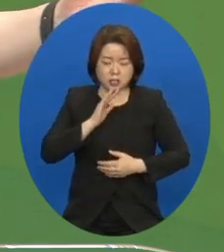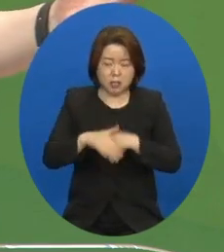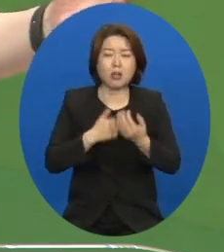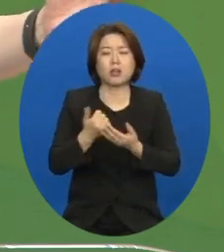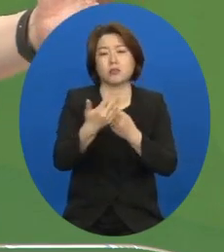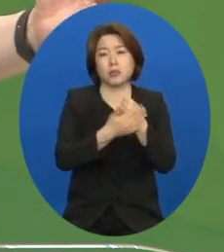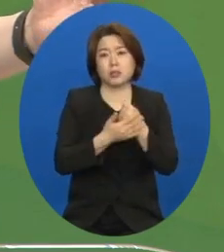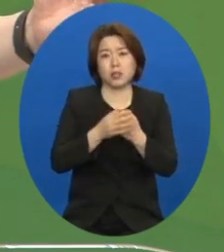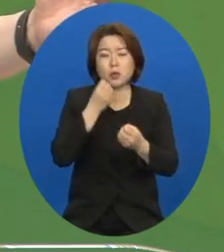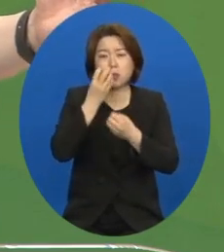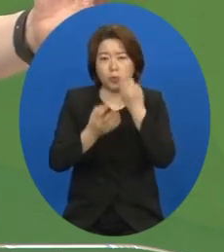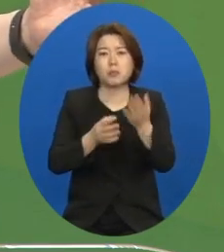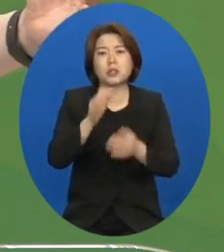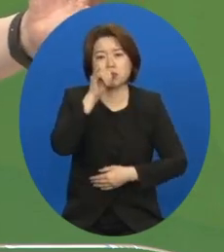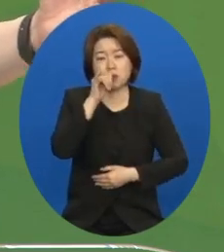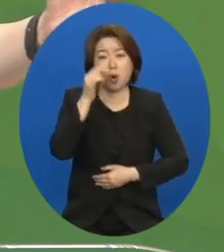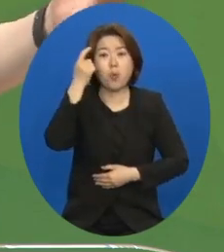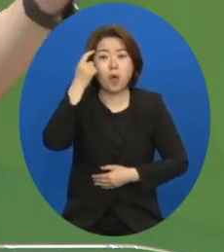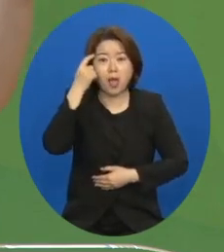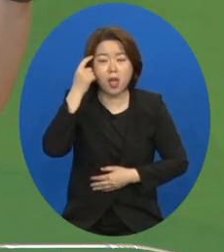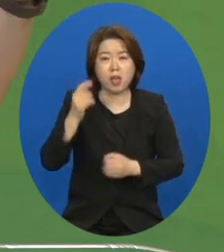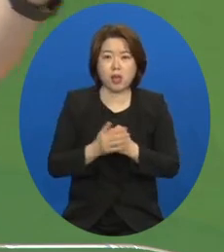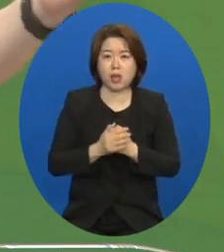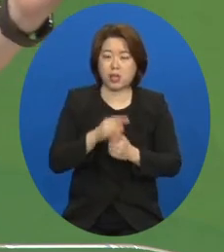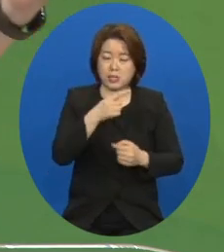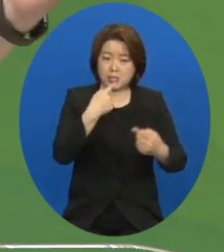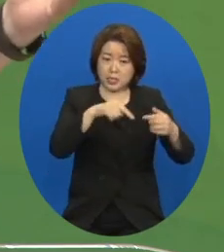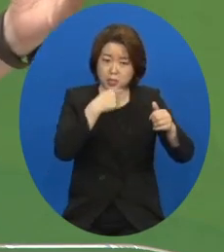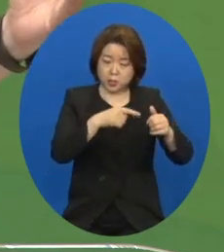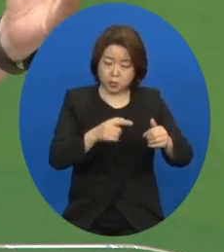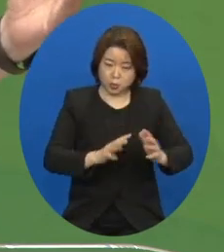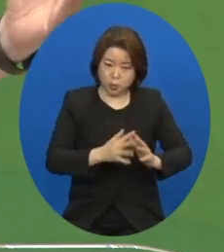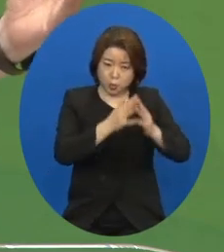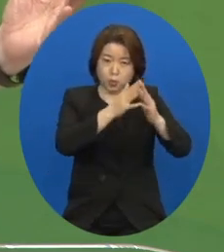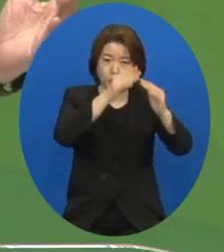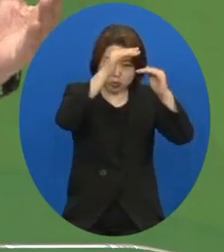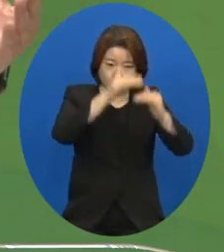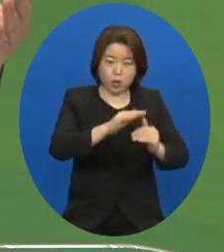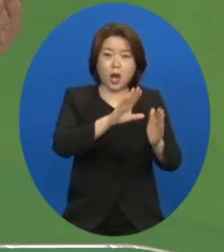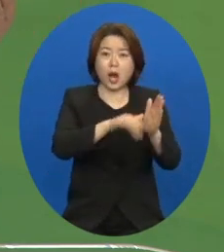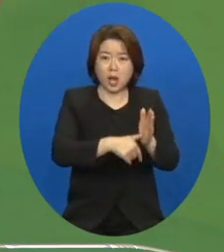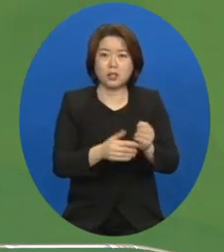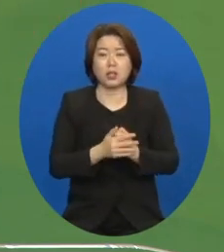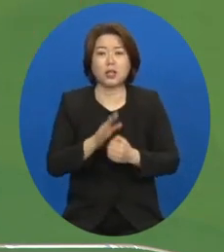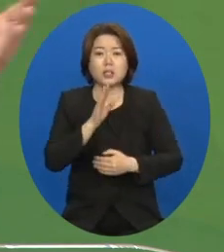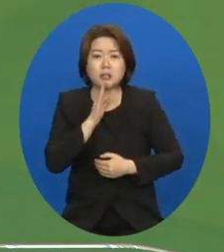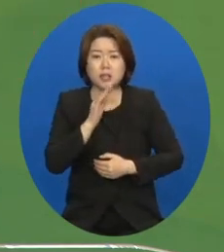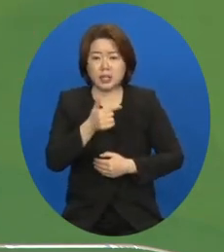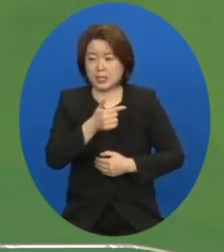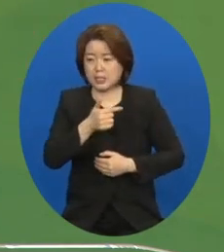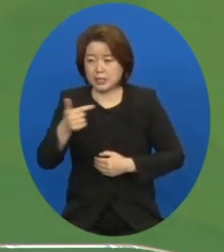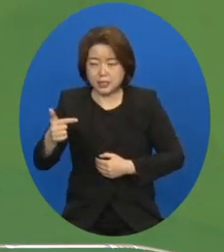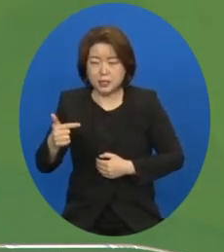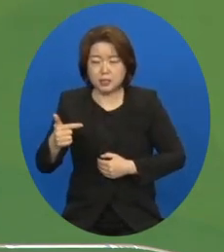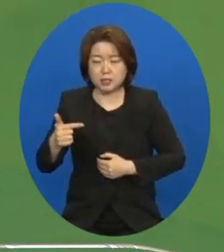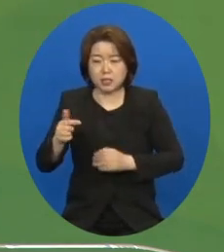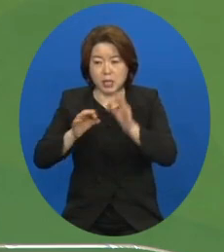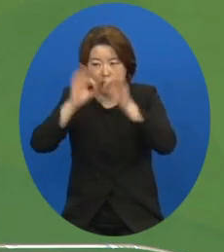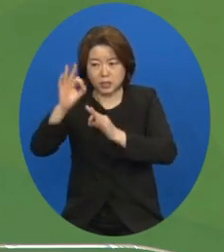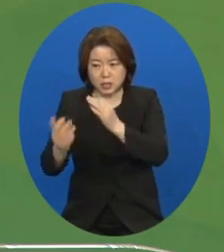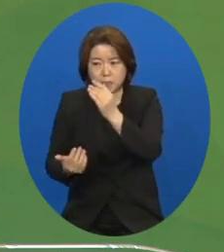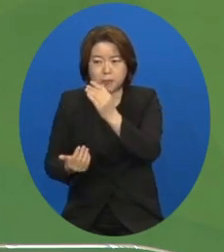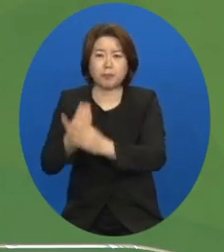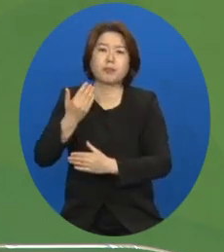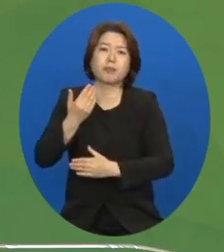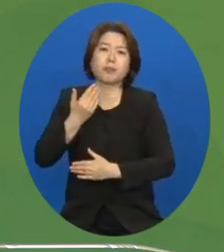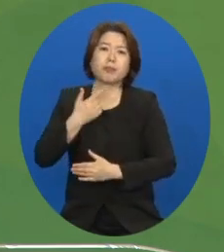은혜라고 고백해요. 왜냐하면 이 교육관 건축 과정에 사실 큰 대형 사고가 하나